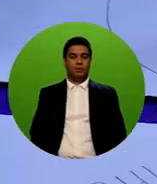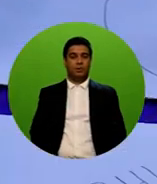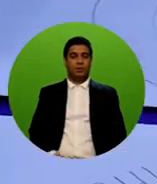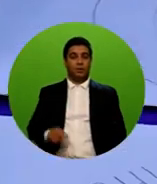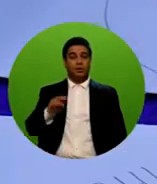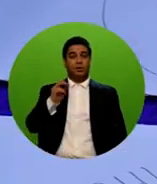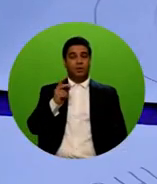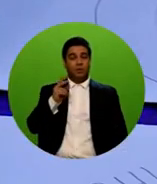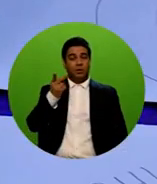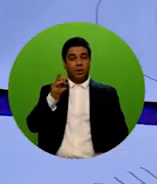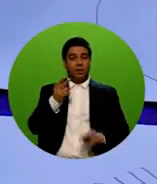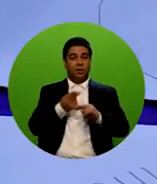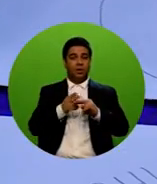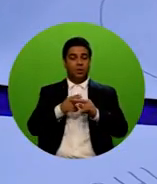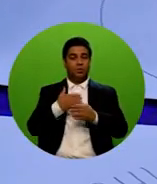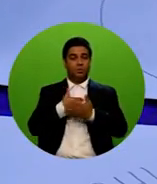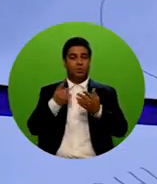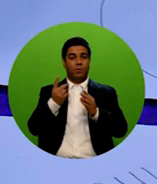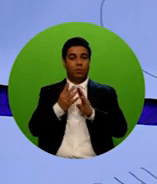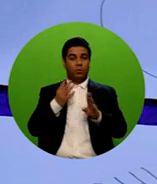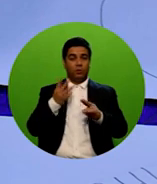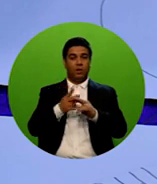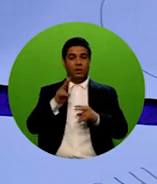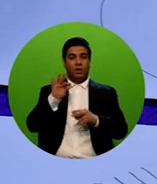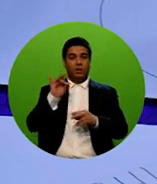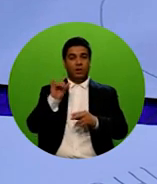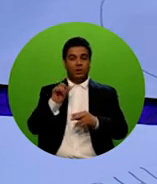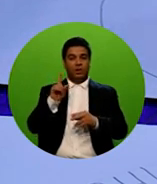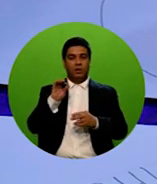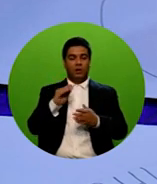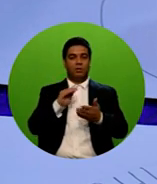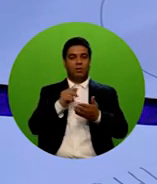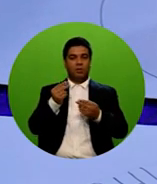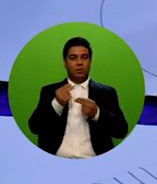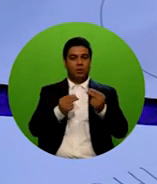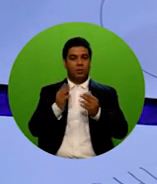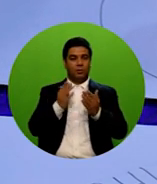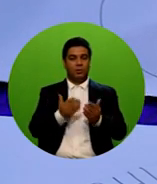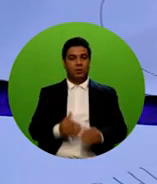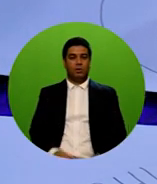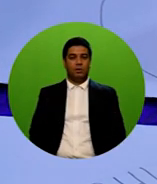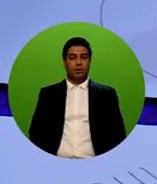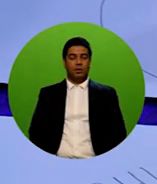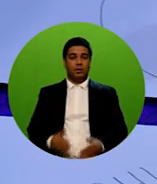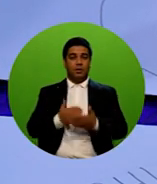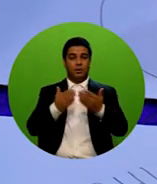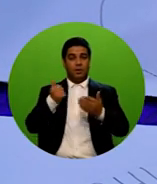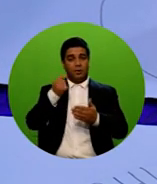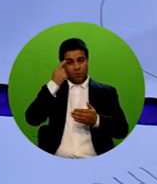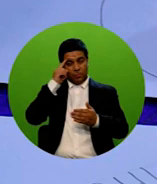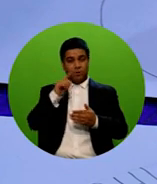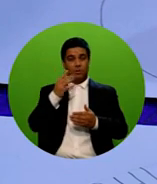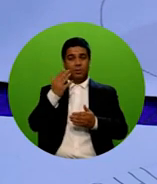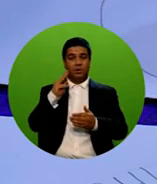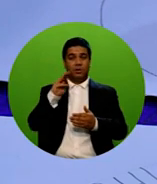Uning uchun birinchi navbatda lira belgisini chizib olamiz. Siz bilasizki,